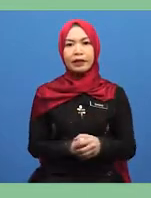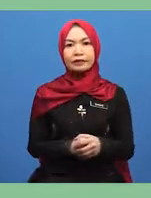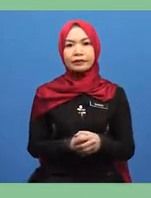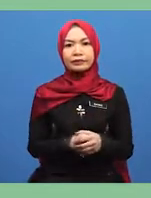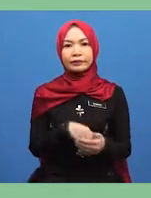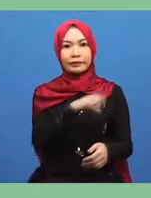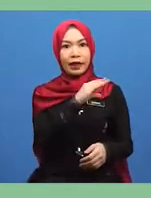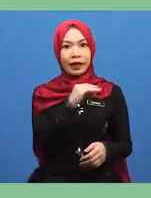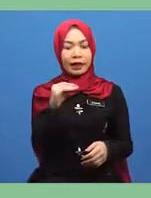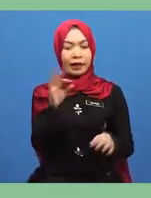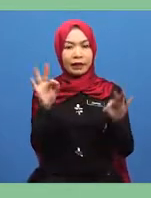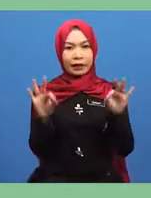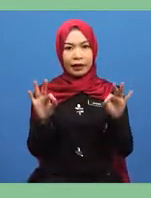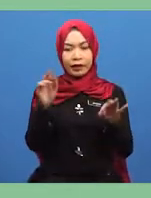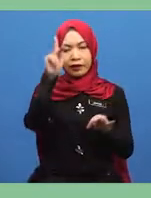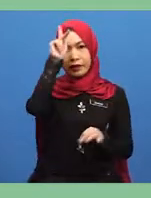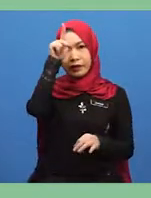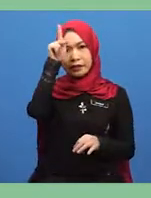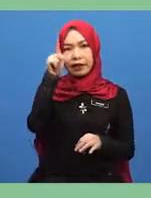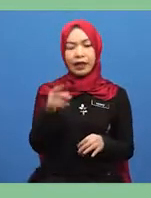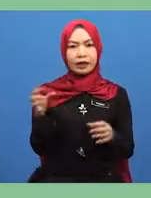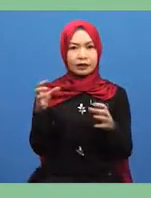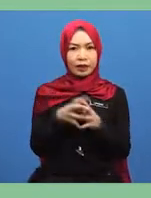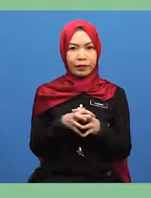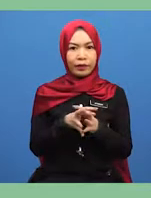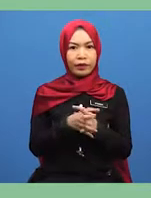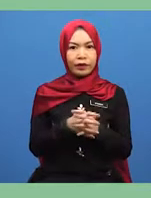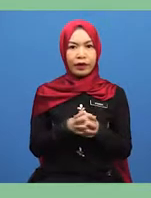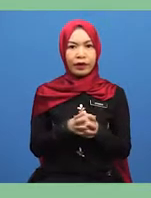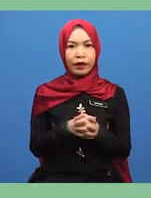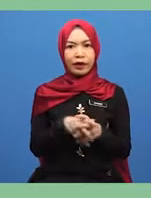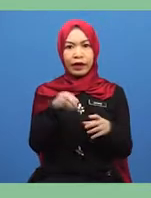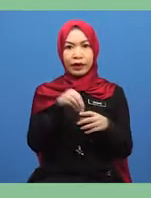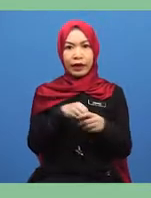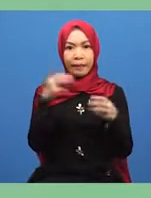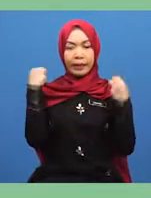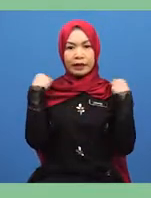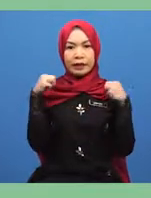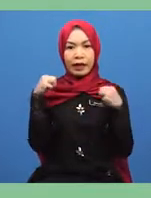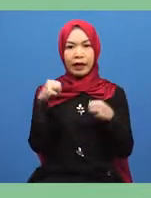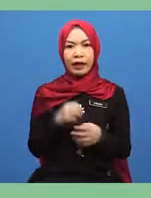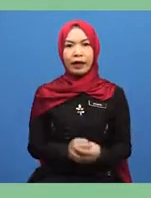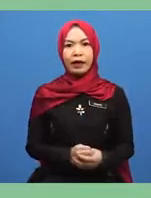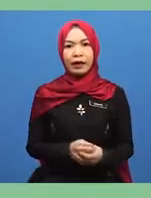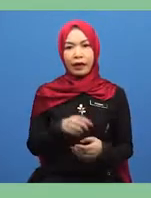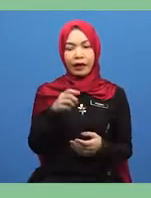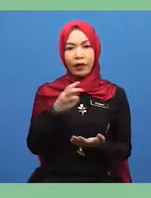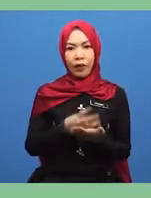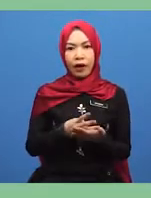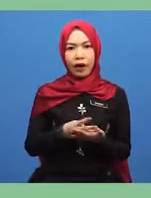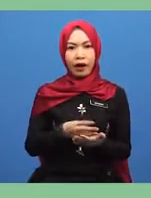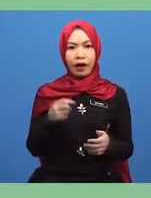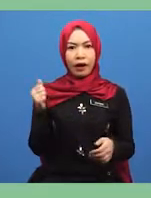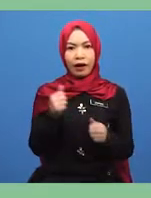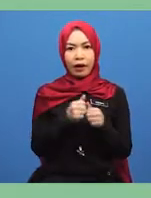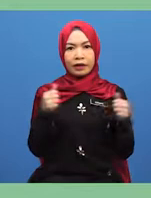Sebaliknya, sekiranya kerajaan Malaysia campur tangan dalam pasaran mata wang asing dengan menetapkan satu kadar